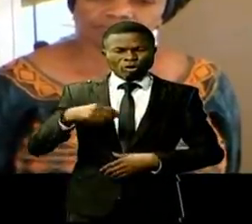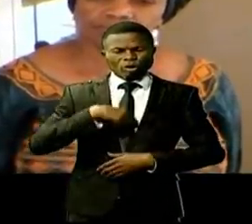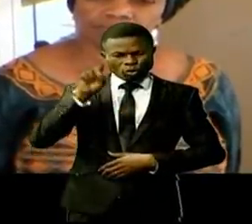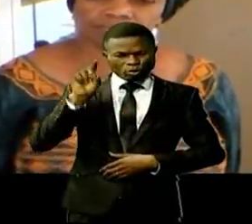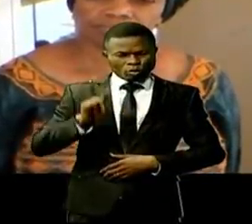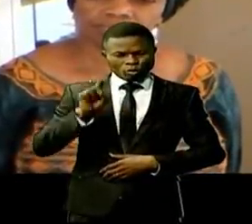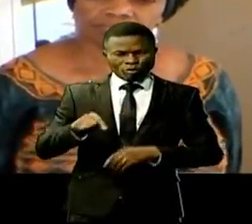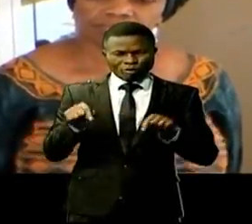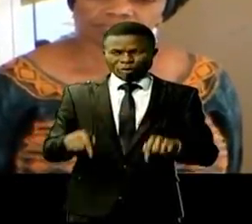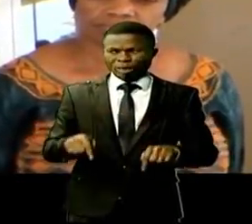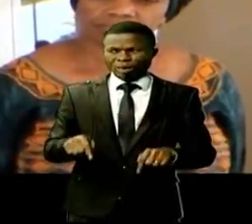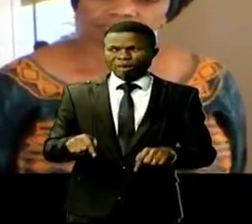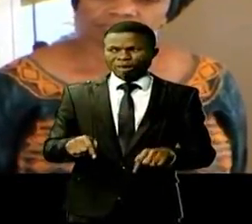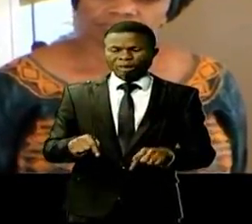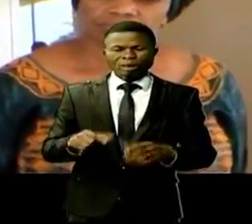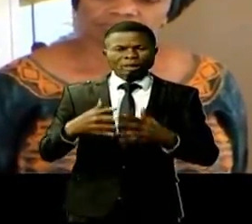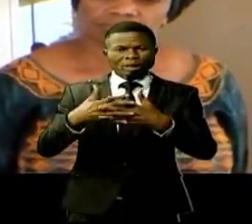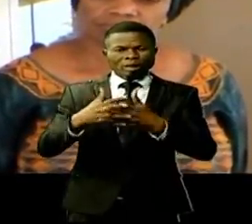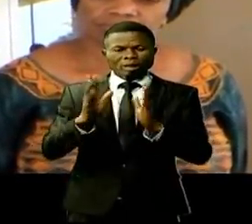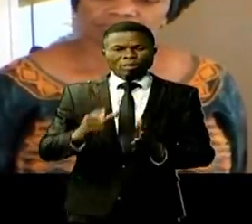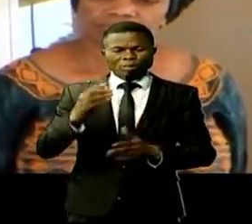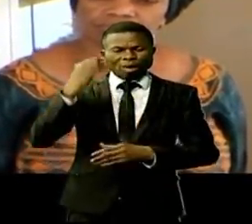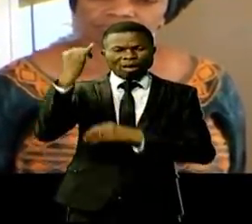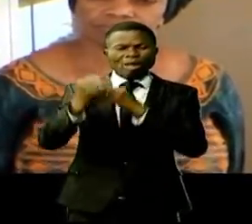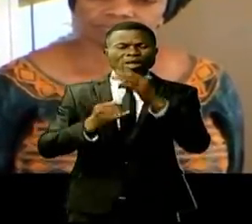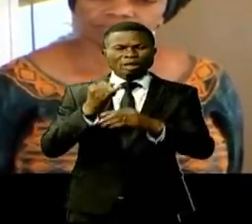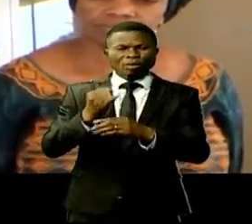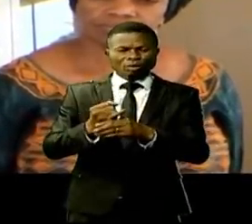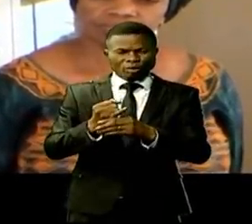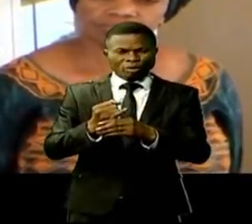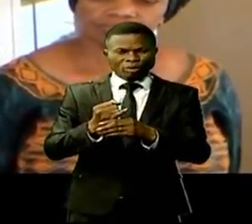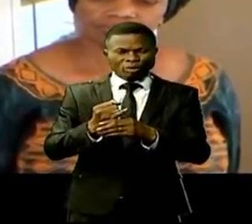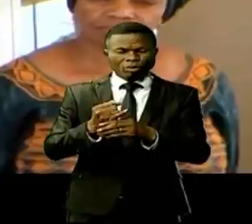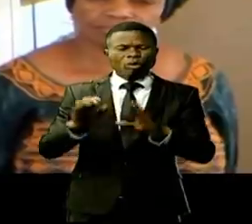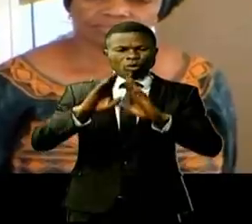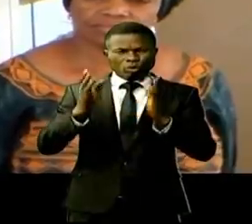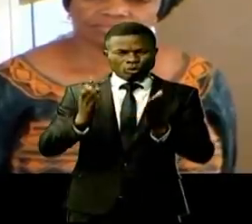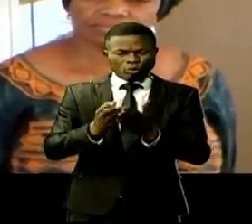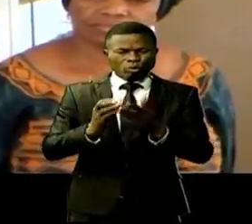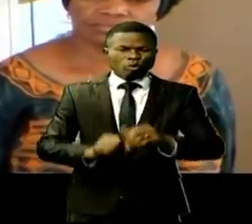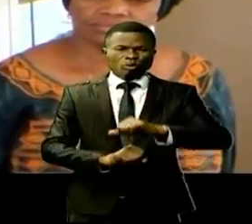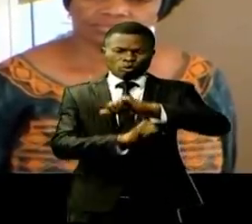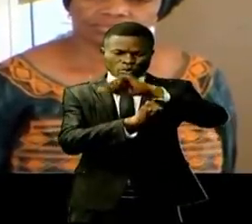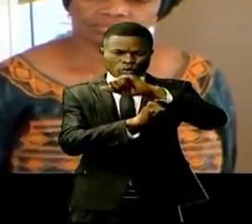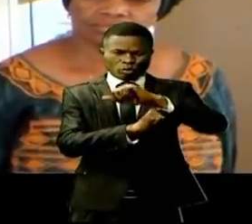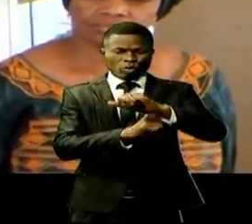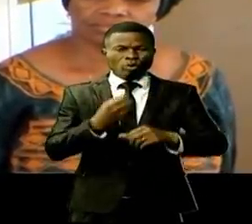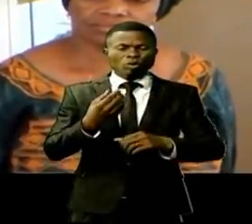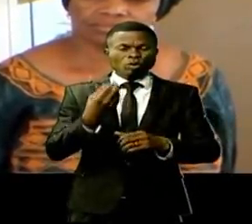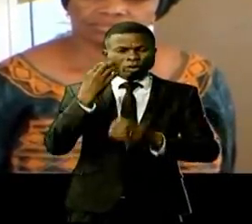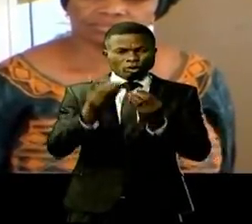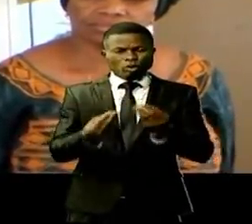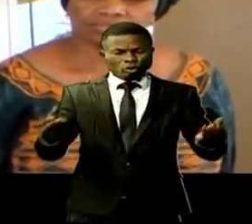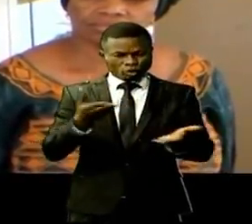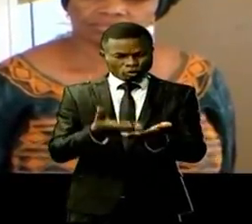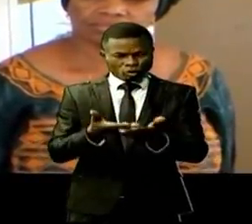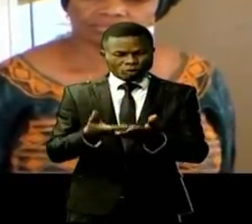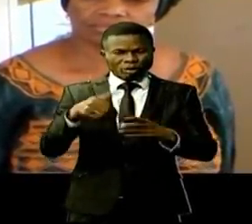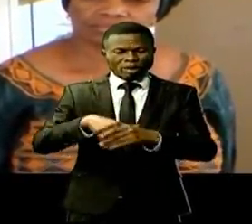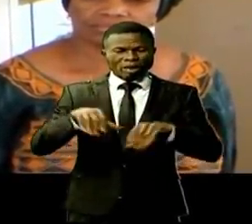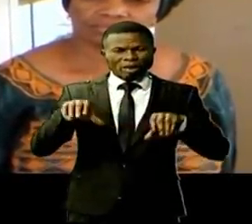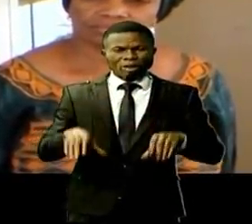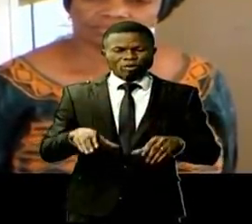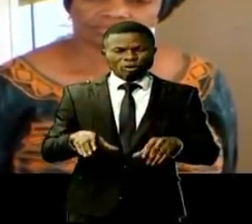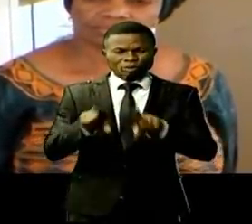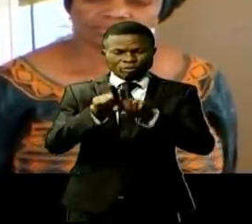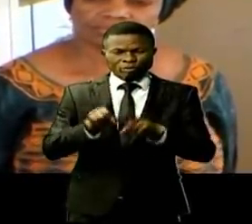que les partenaires au niveau international puissent soutenir cette solution et